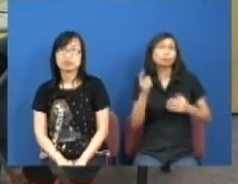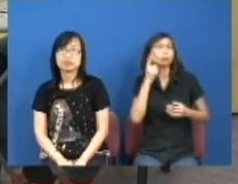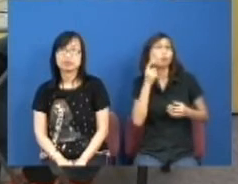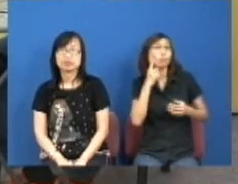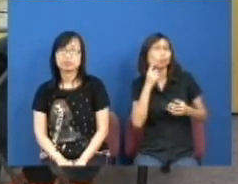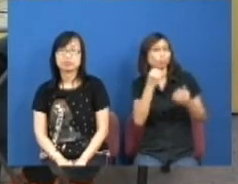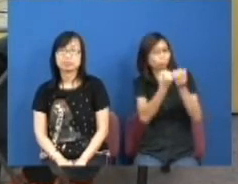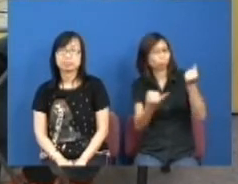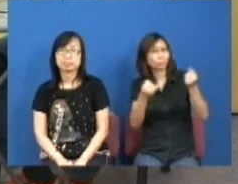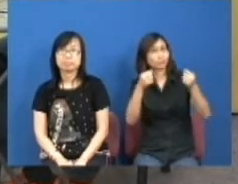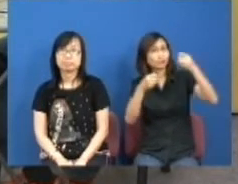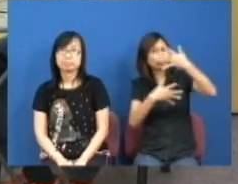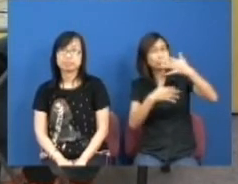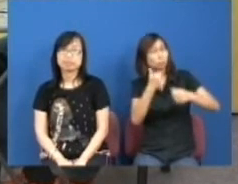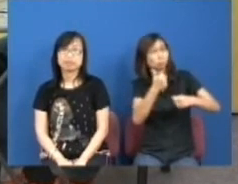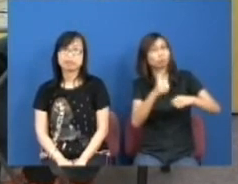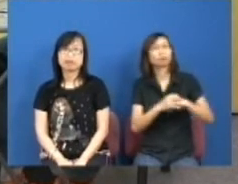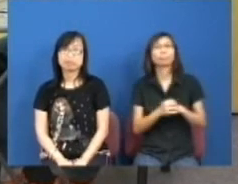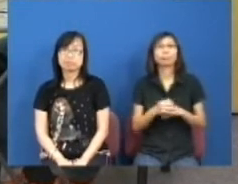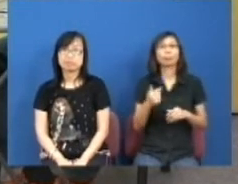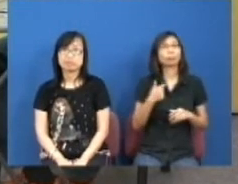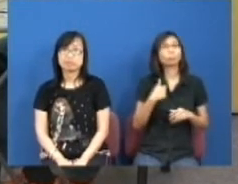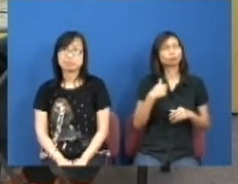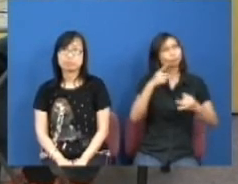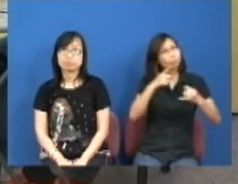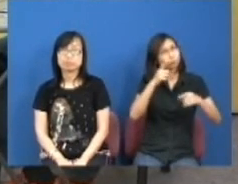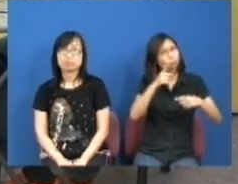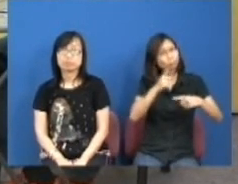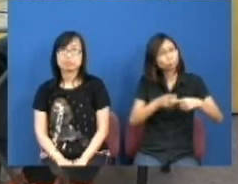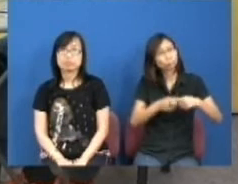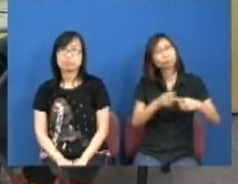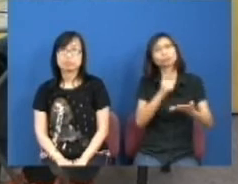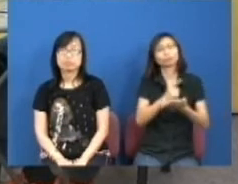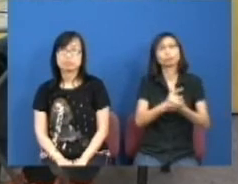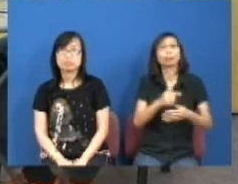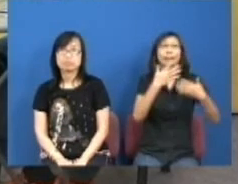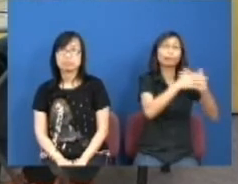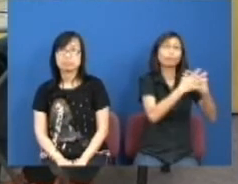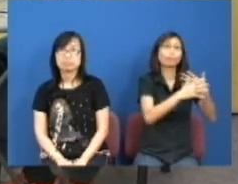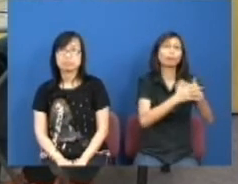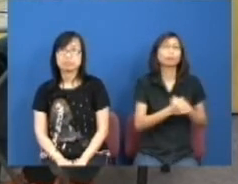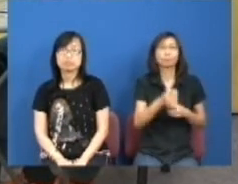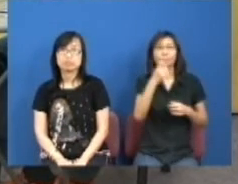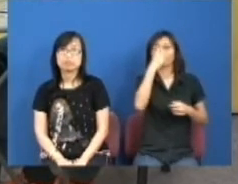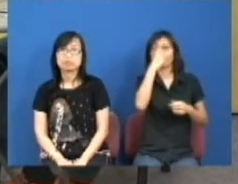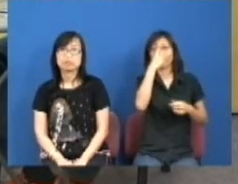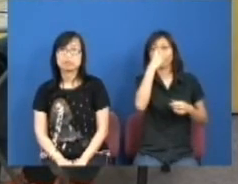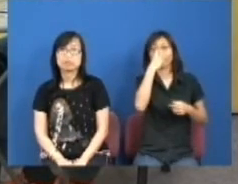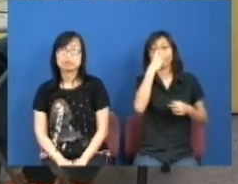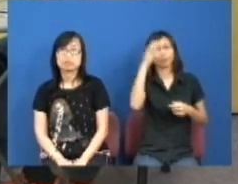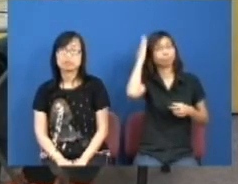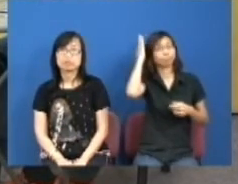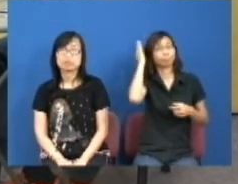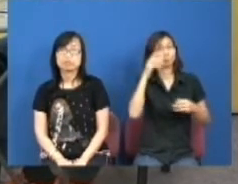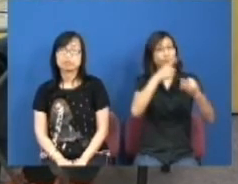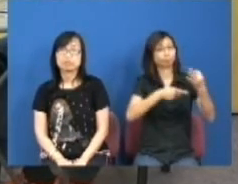靚。咁我諗實際上好明顯就係話，譬如講到另一位候選人阿英哥咁。即係